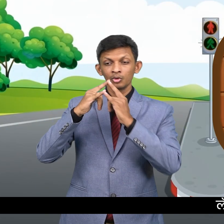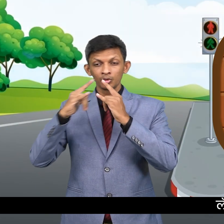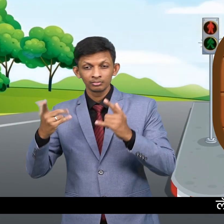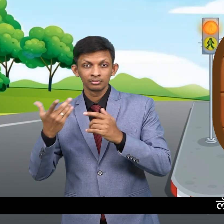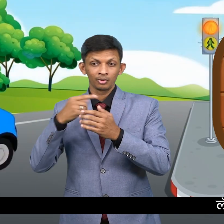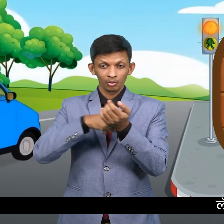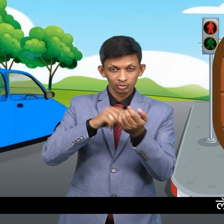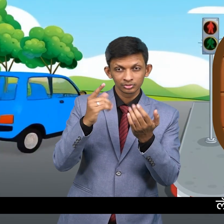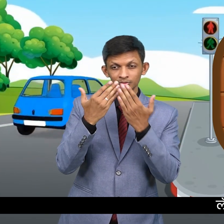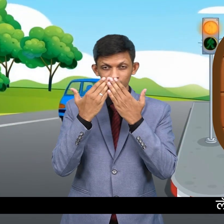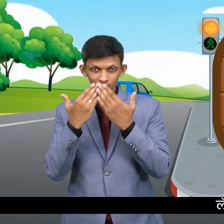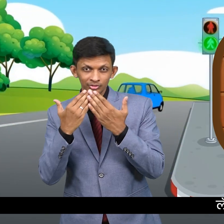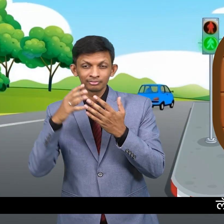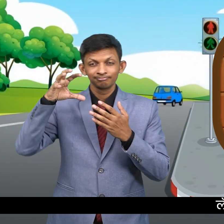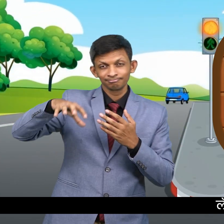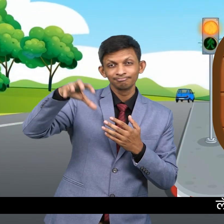लँडमार्क,